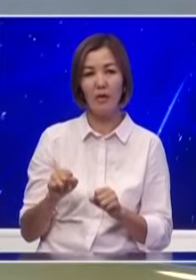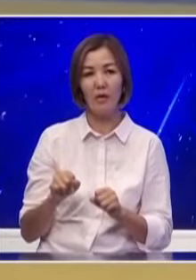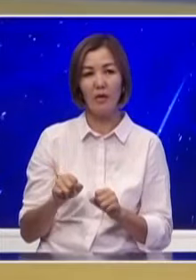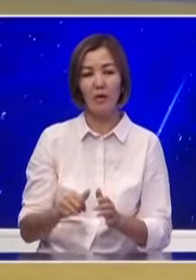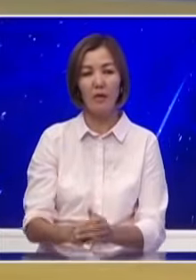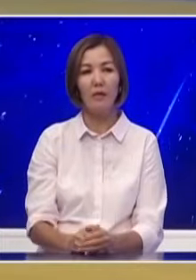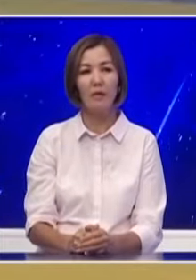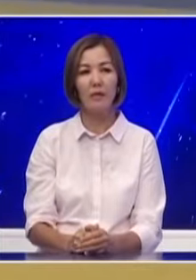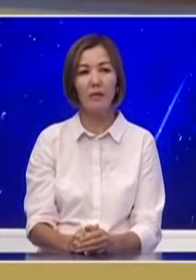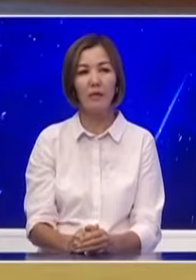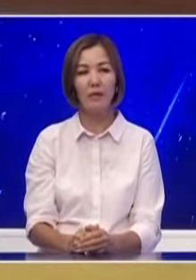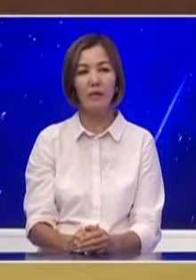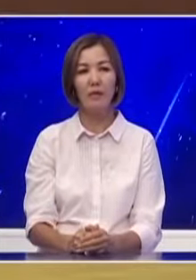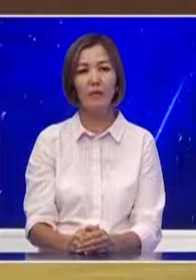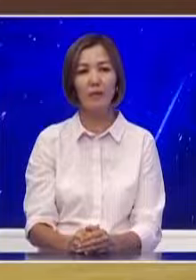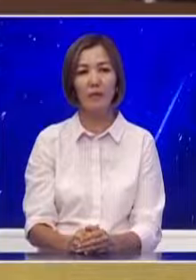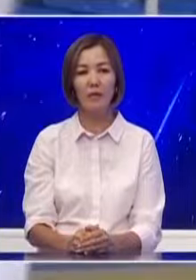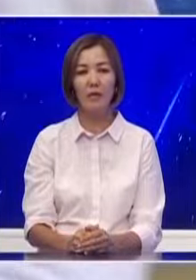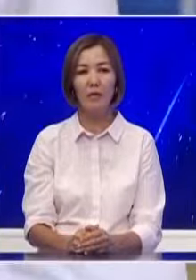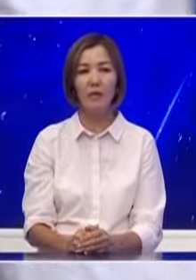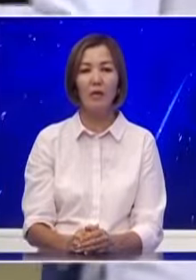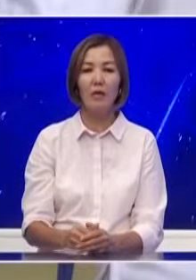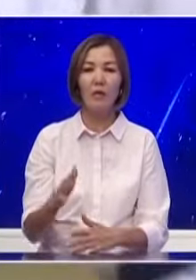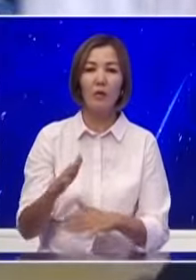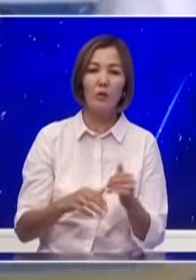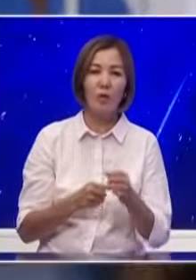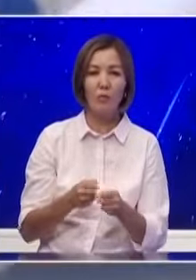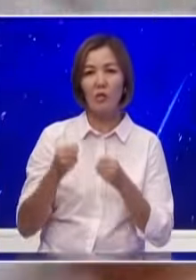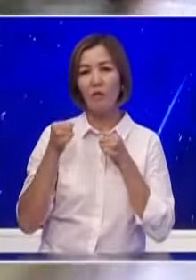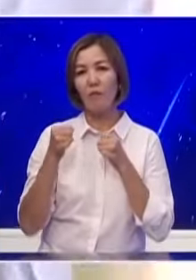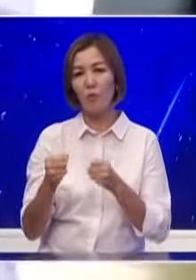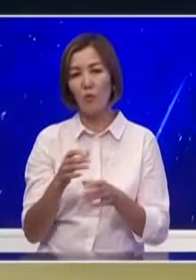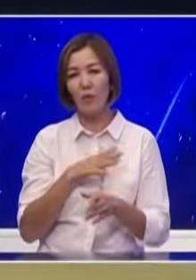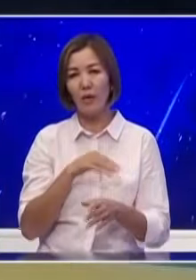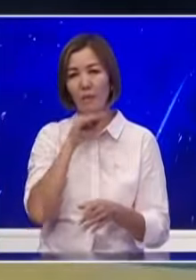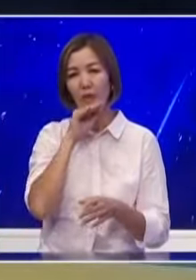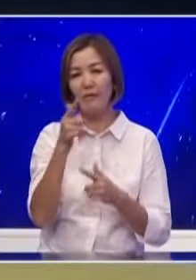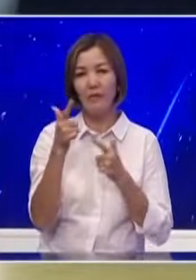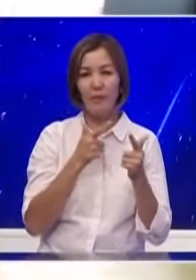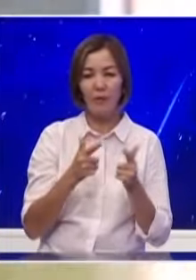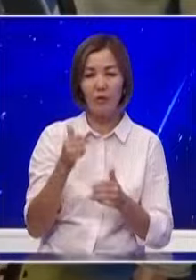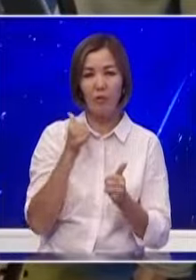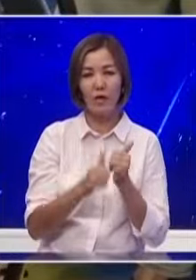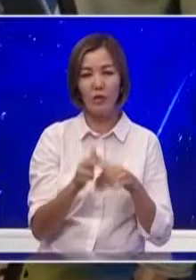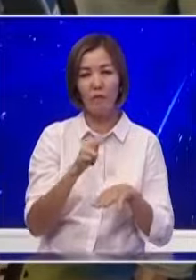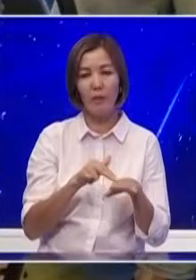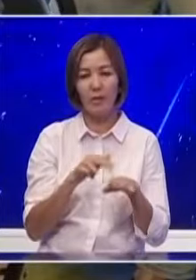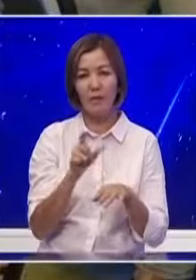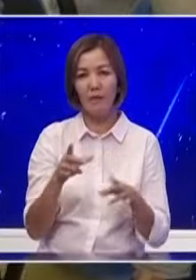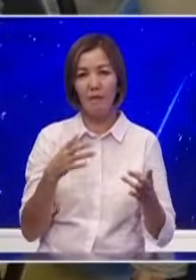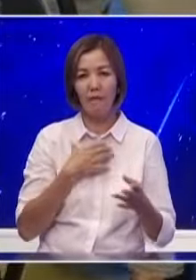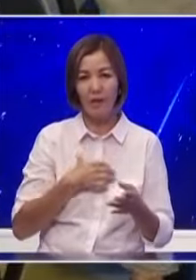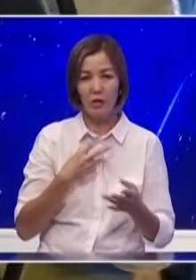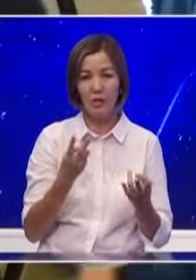спорту. Владение приемами рукопашного боя – неотъемлемая часть профессиональной подготовки каждого полицейского.